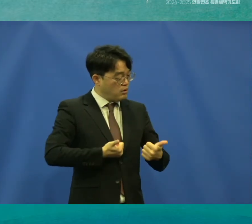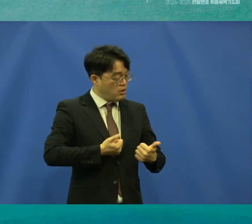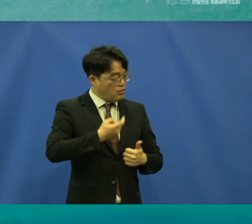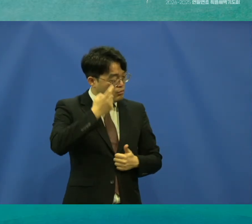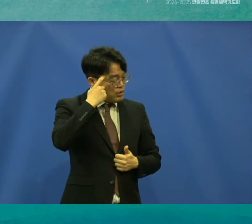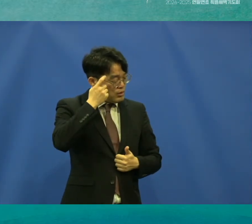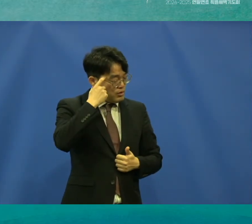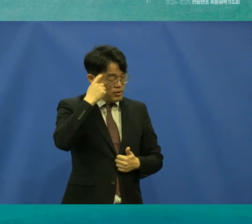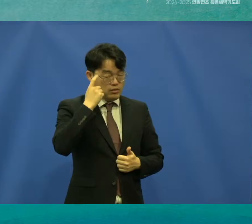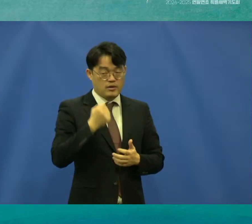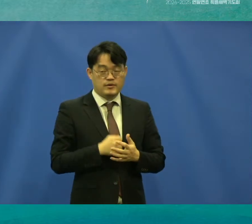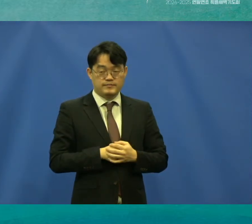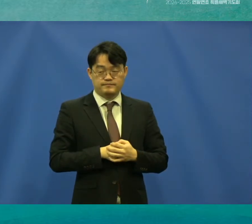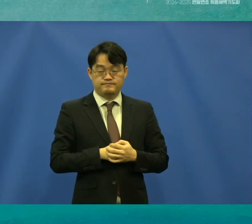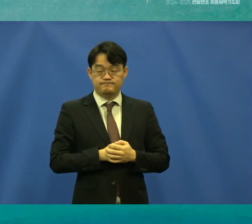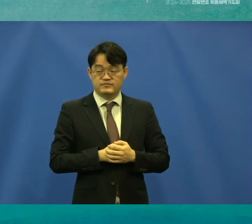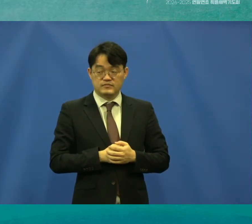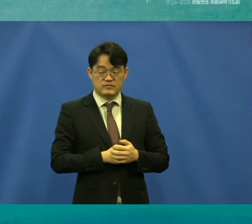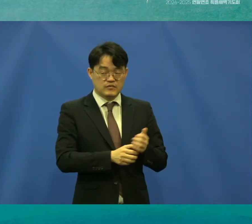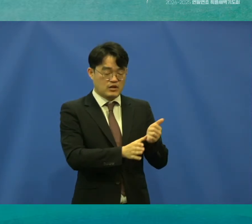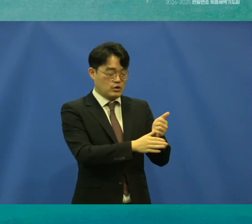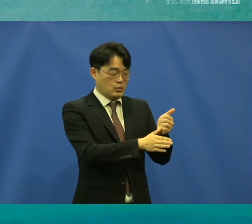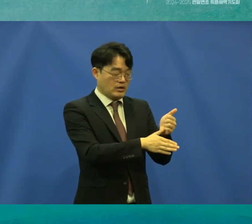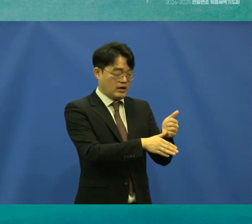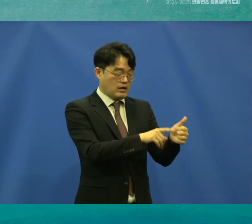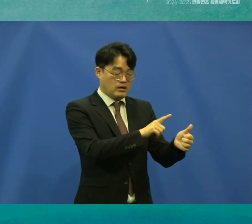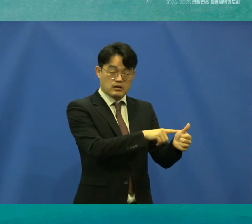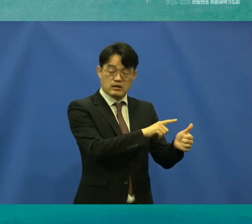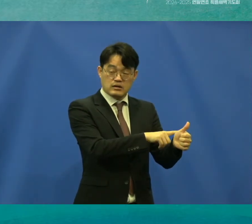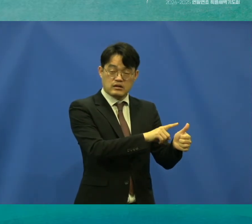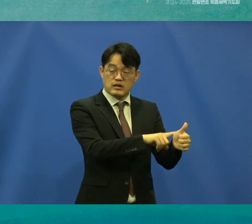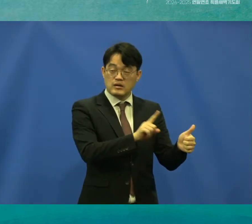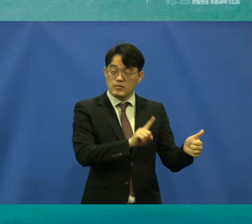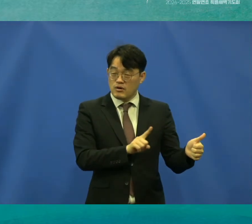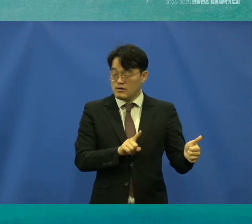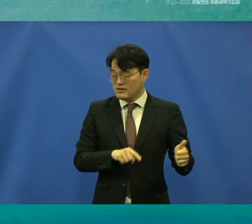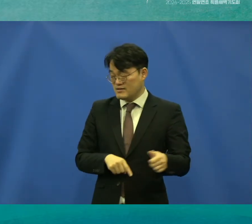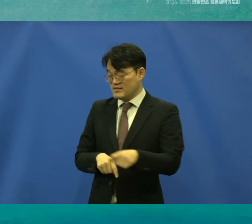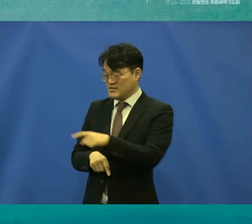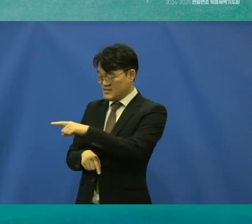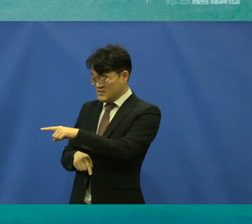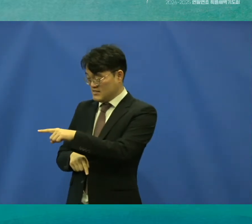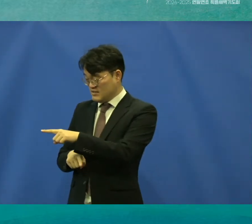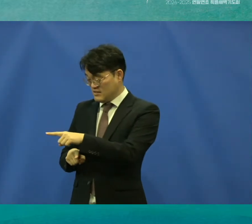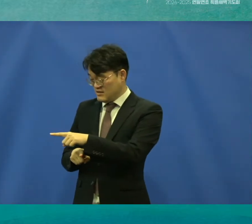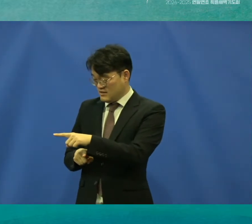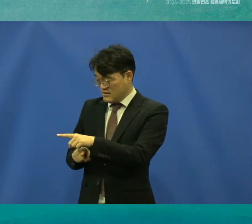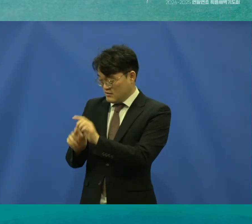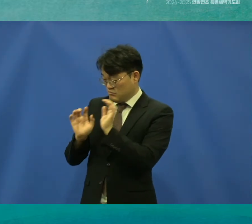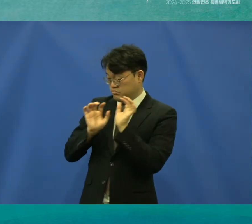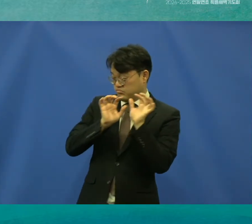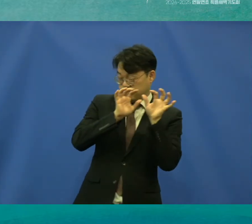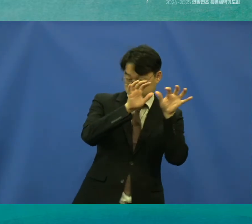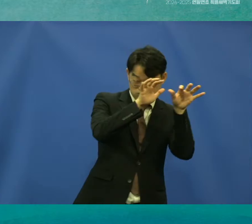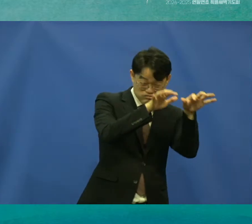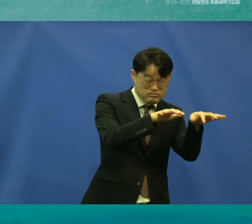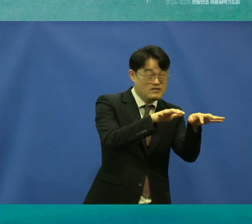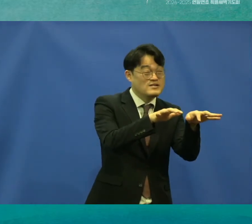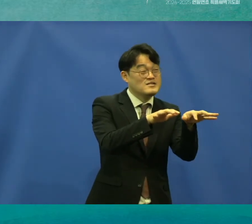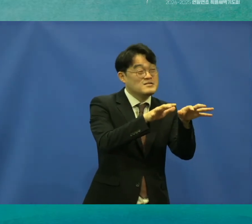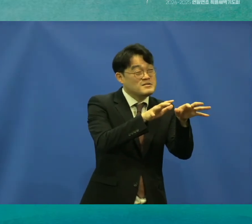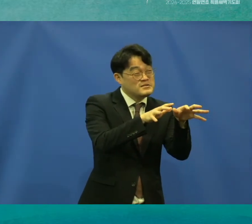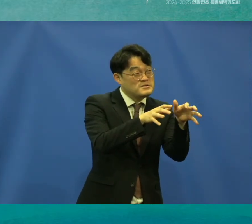그러나 요나는 고작 박넝쿨에 집착하고 있습니다. 여러분, 좌우를 분별하지 못하는